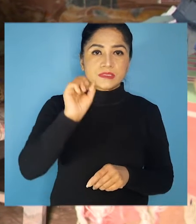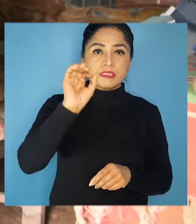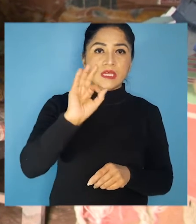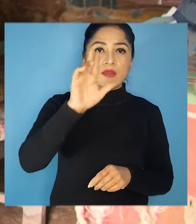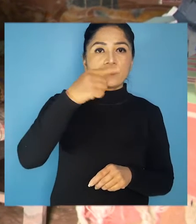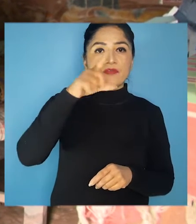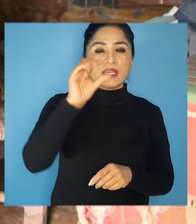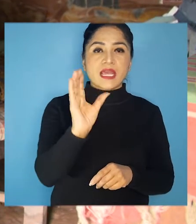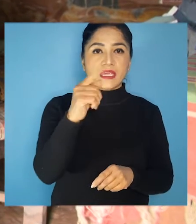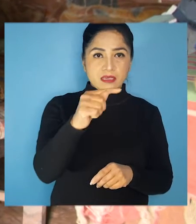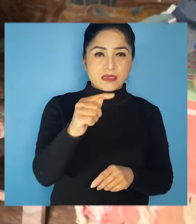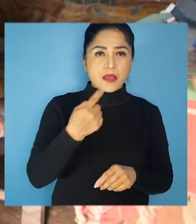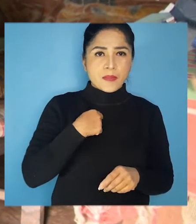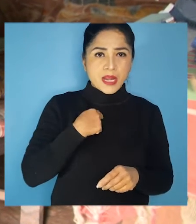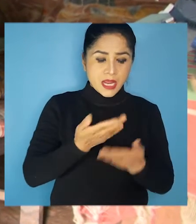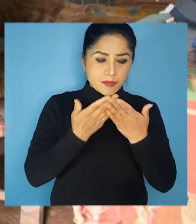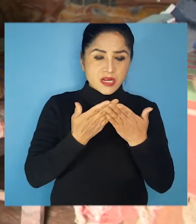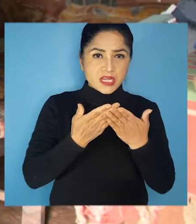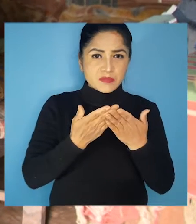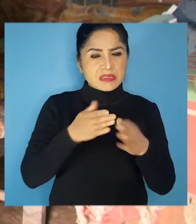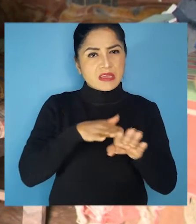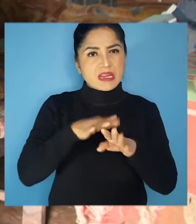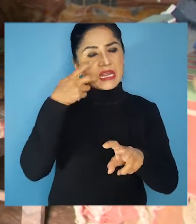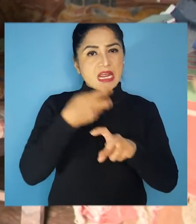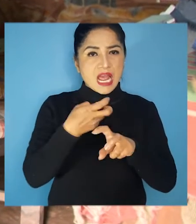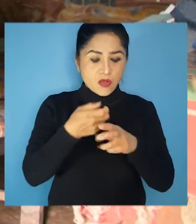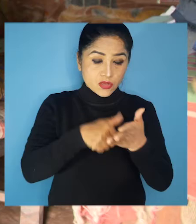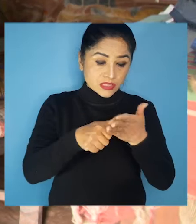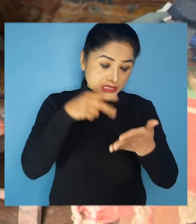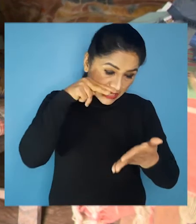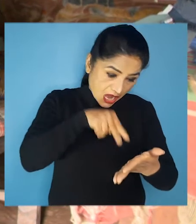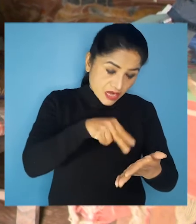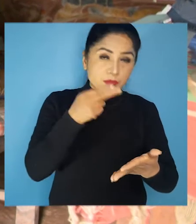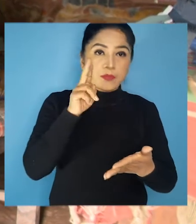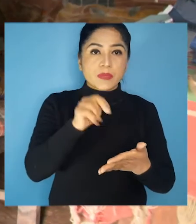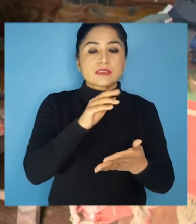विनायक, मलाई अब पढाइको हिसाबमा अक्षर तल गाडेर हेर्नुपर्छ। मैले